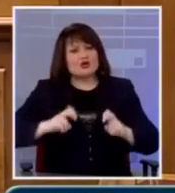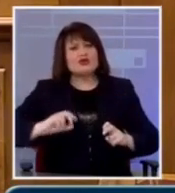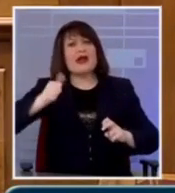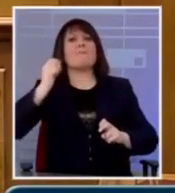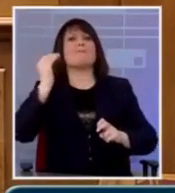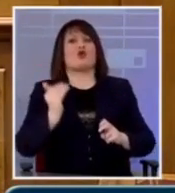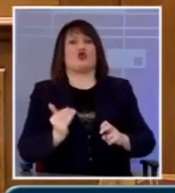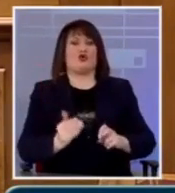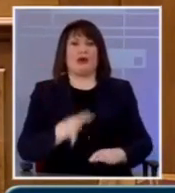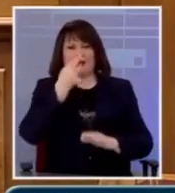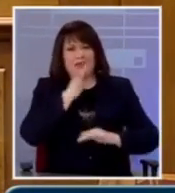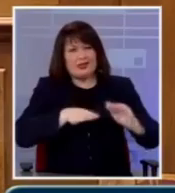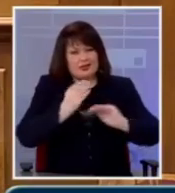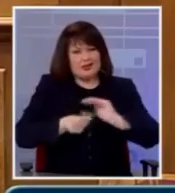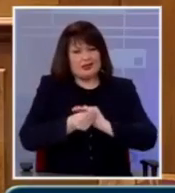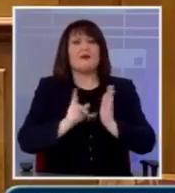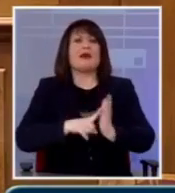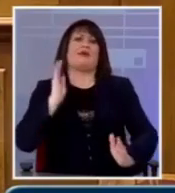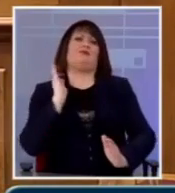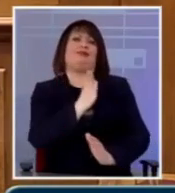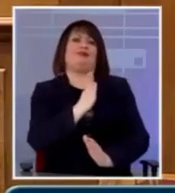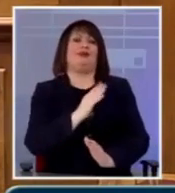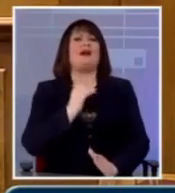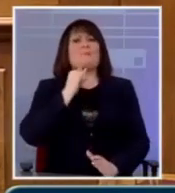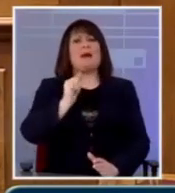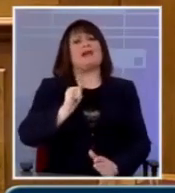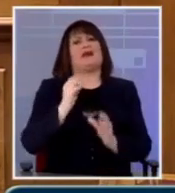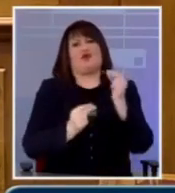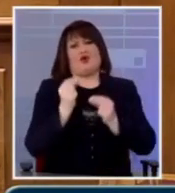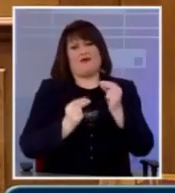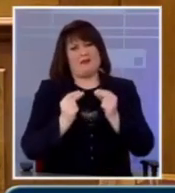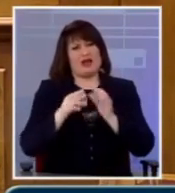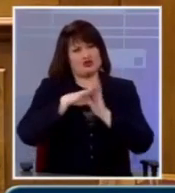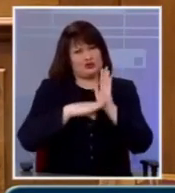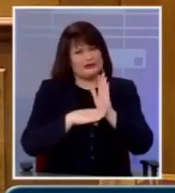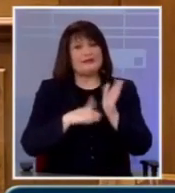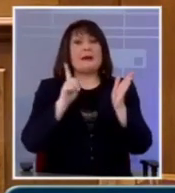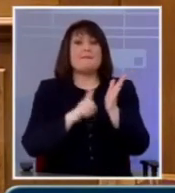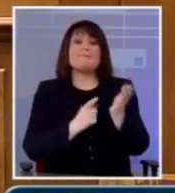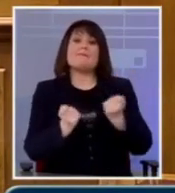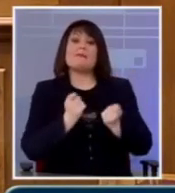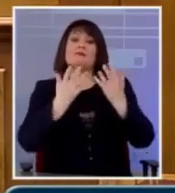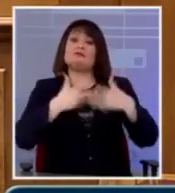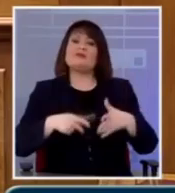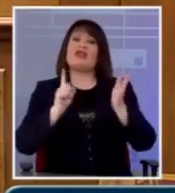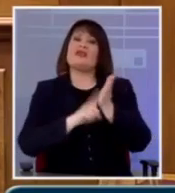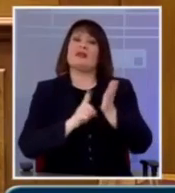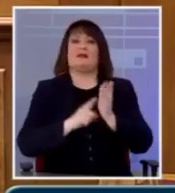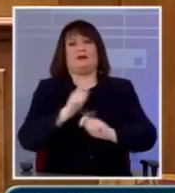πάταξη φαινομένων διαφθοράς, που πάντα ήταν δομικό πρόβλημα του συστήματος, χρειάζονται οργανωτικά, λειτουργικά και θεσμικά